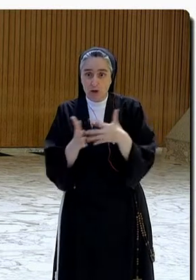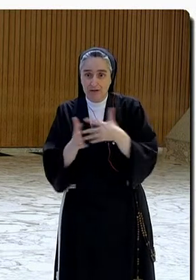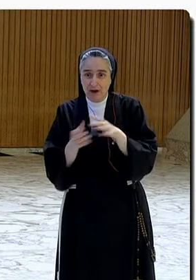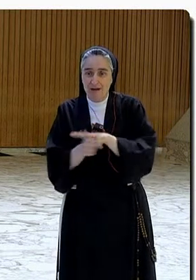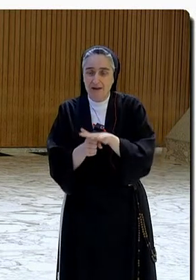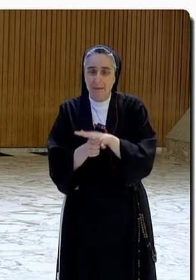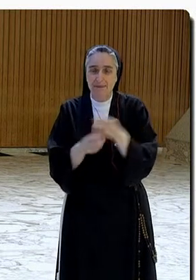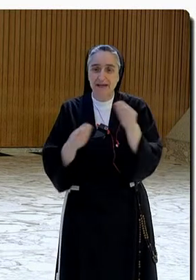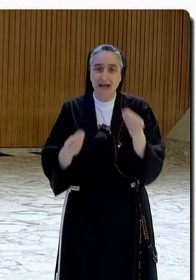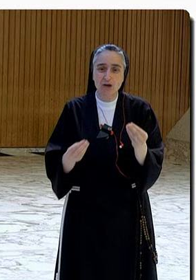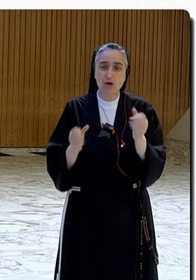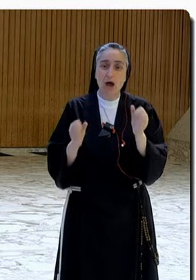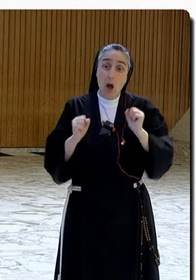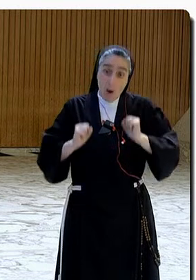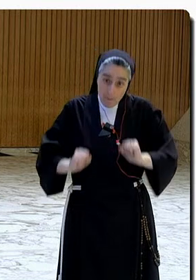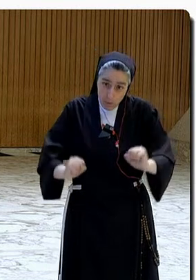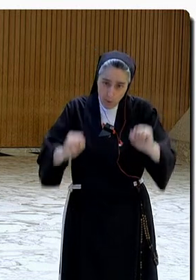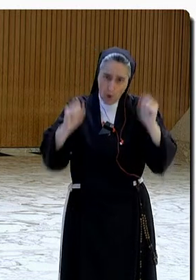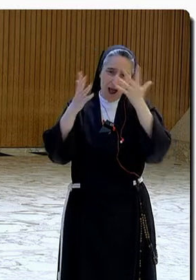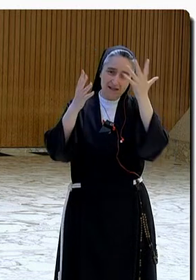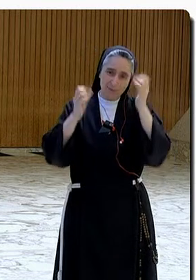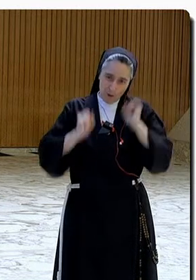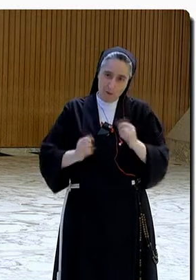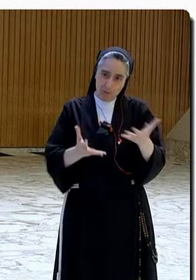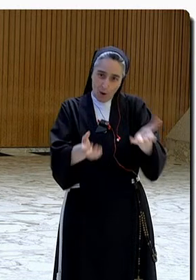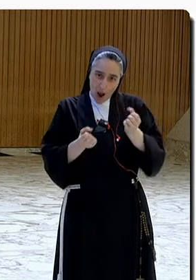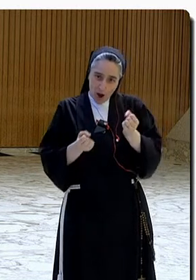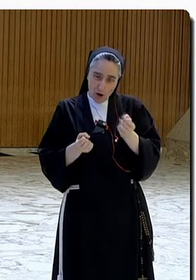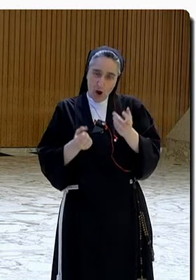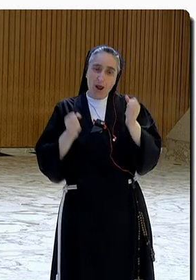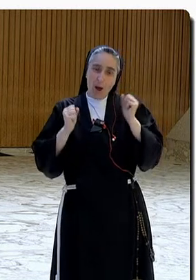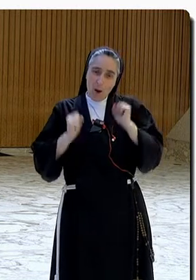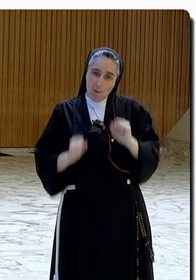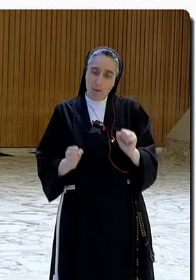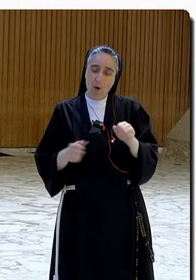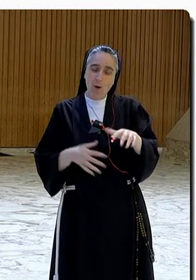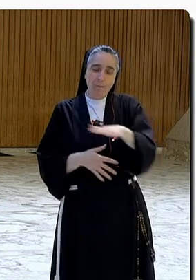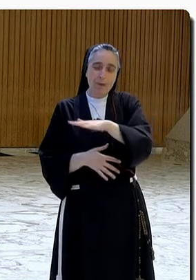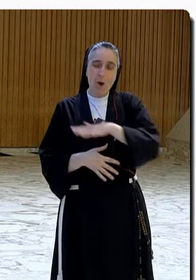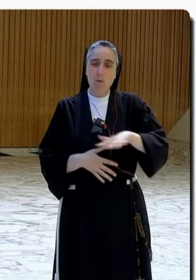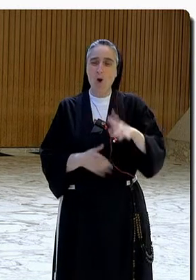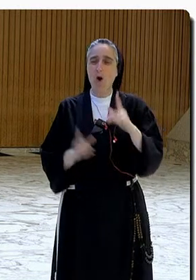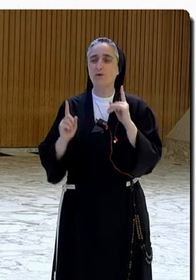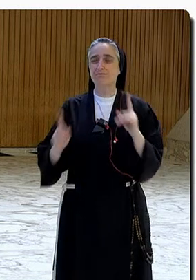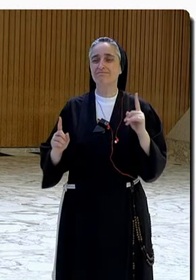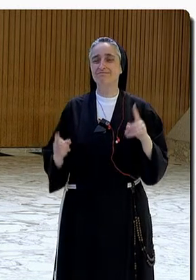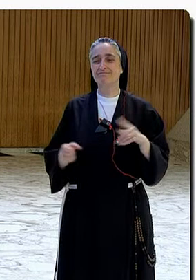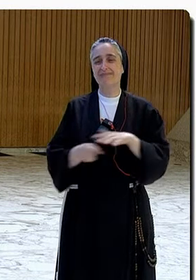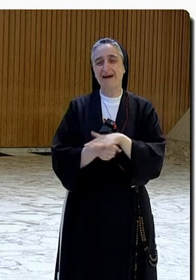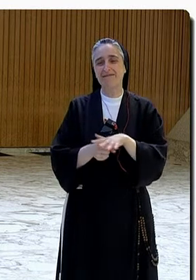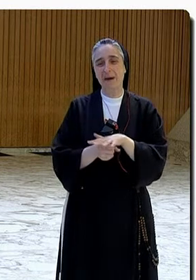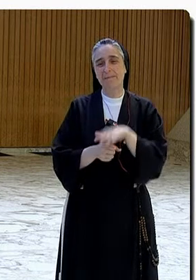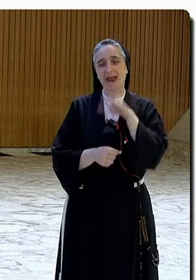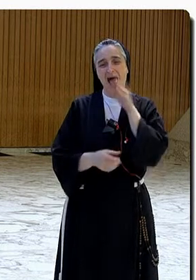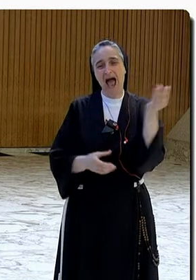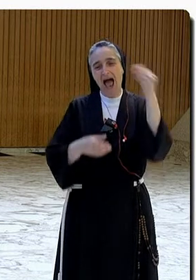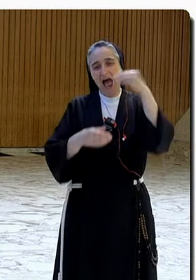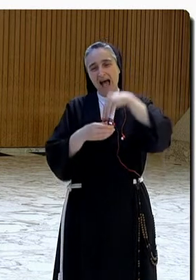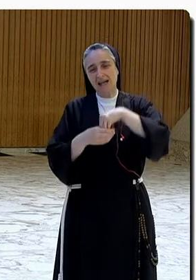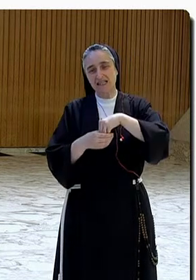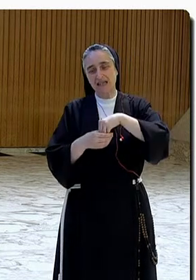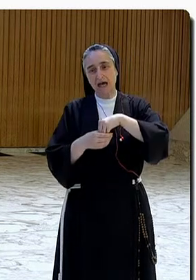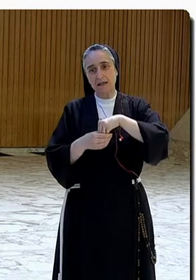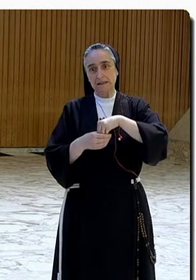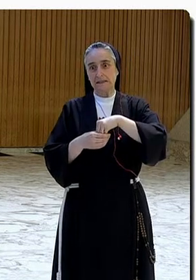la famiglia, che dovrebbe accogliere ed essere il luogo naturale per la vita dell'anziano, è fragile,